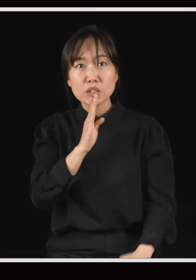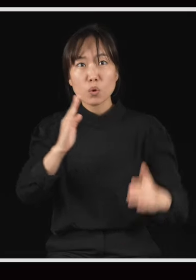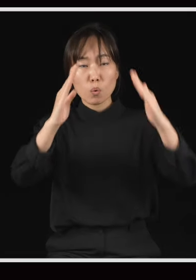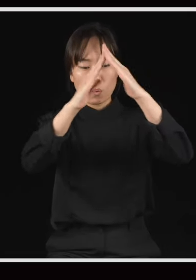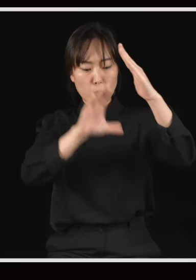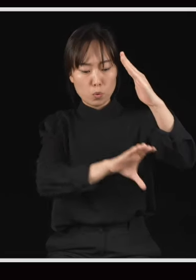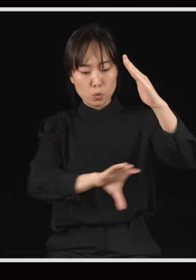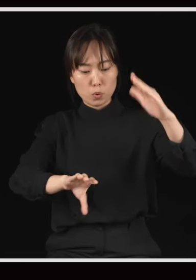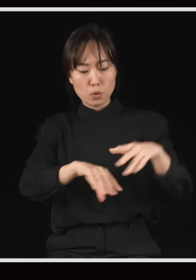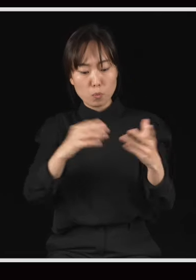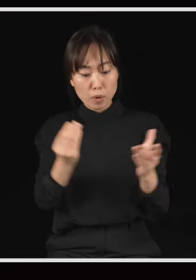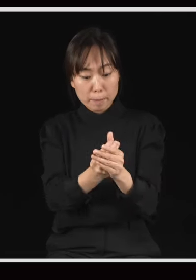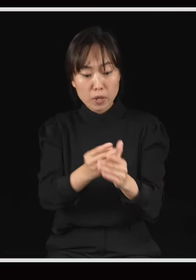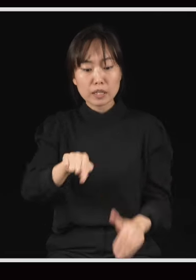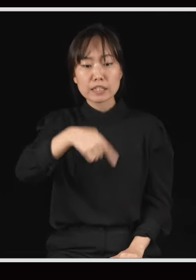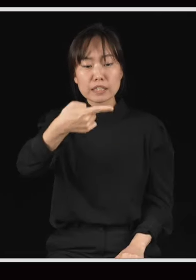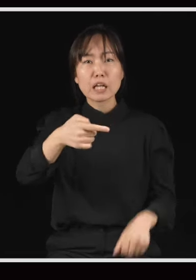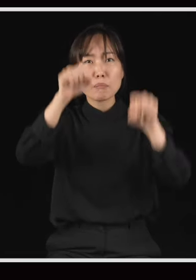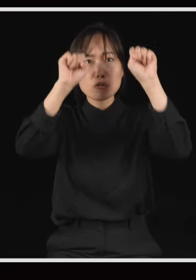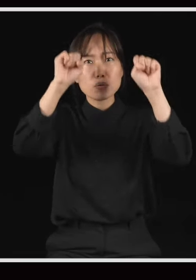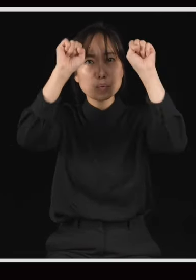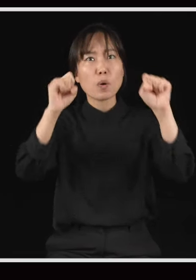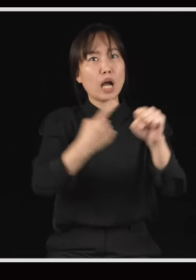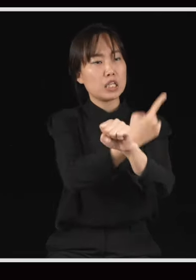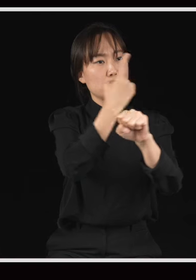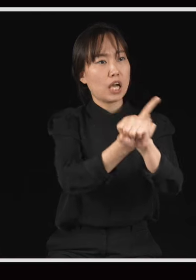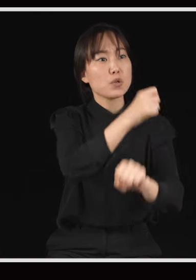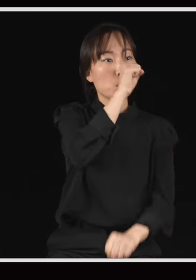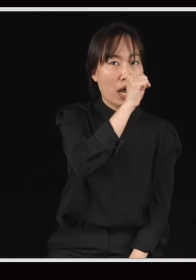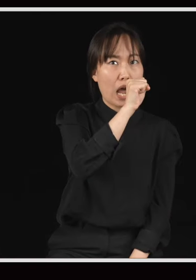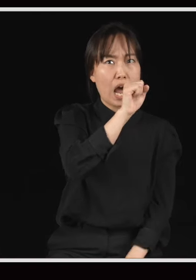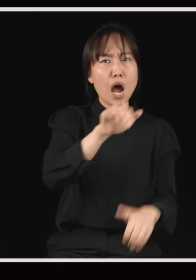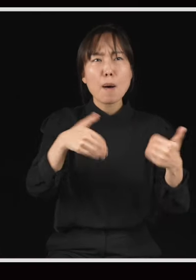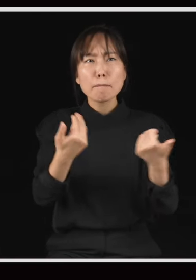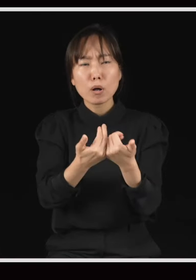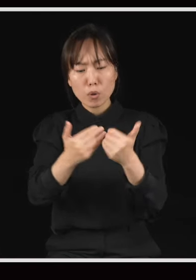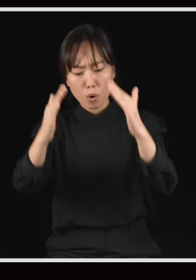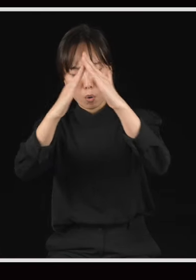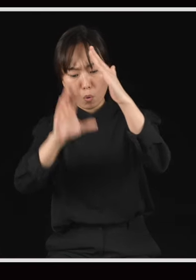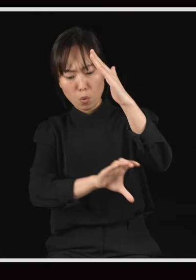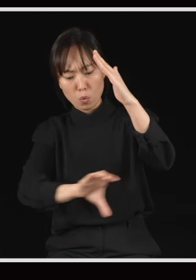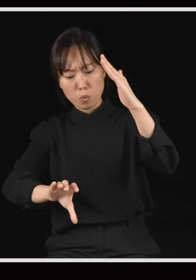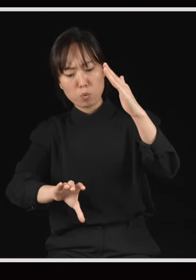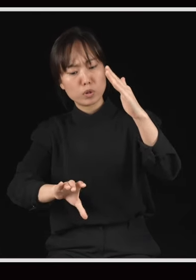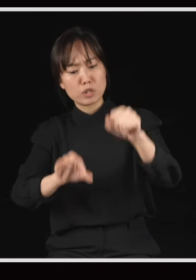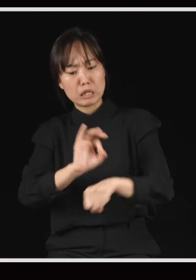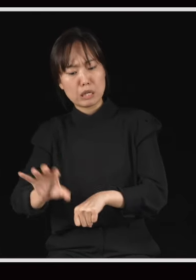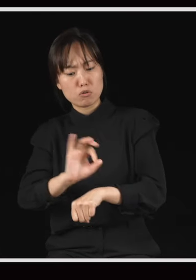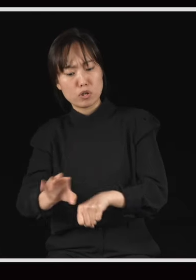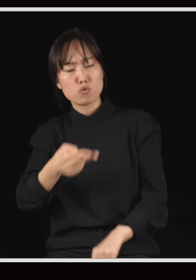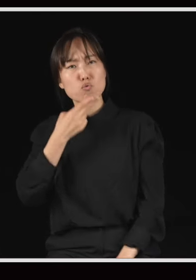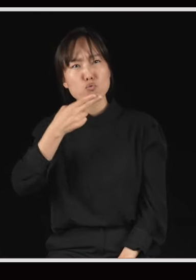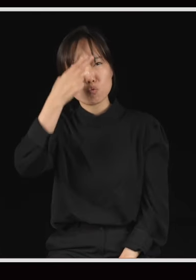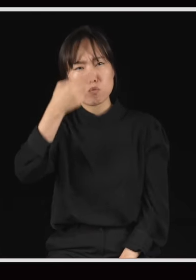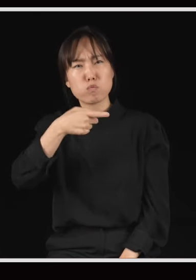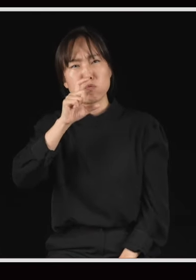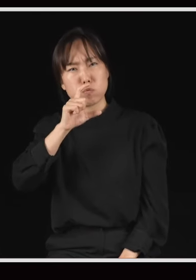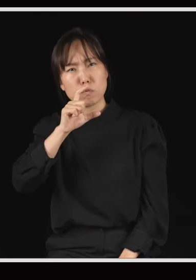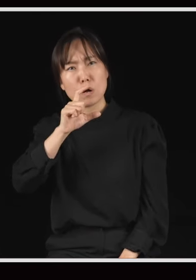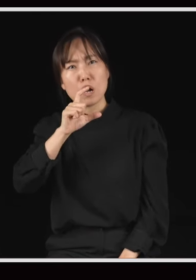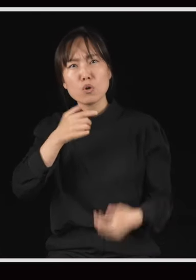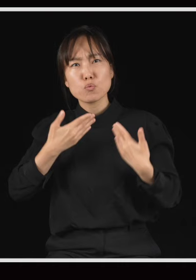것들이 다 된 상태로 1시간 운동하는 거랑 가분수 상태로 술 마시고 또 안